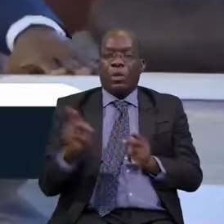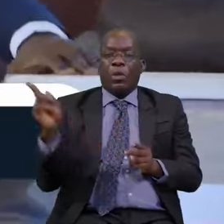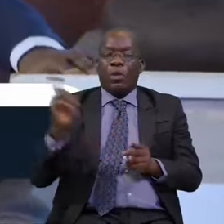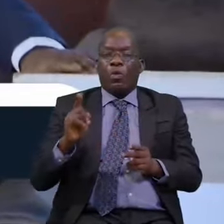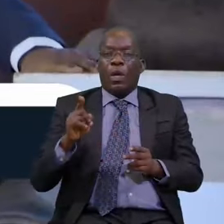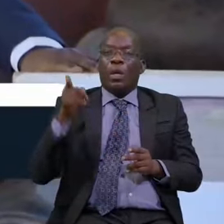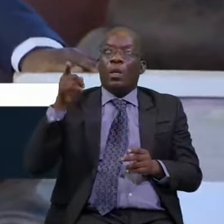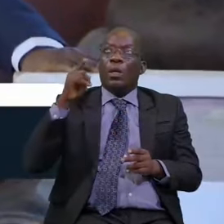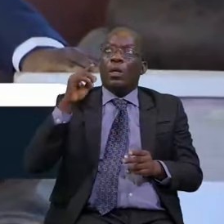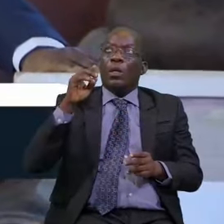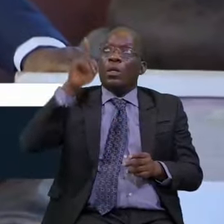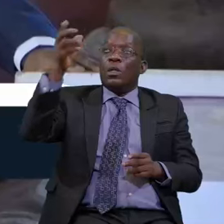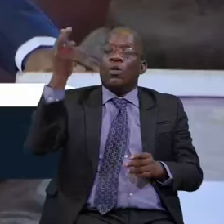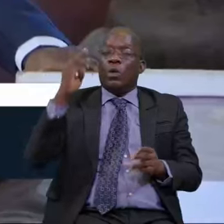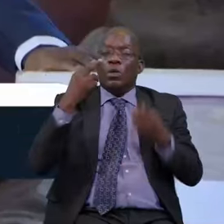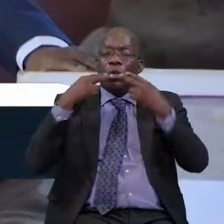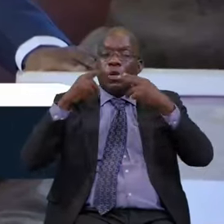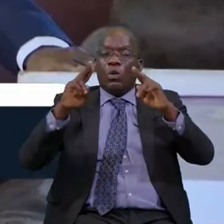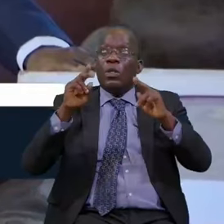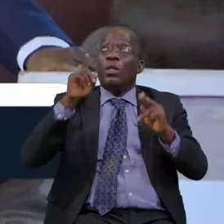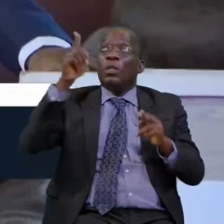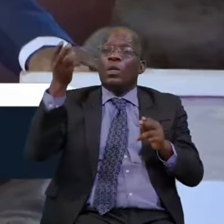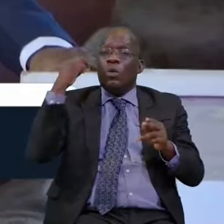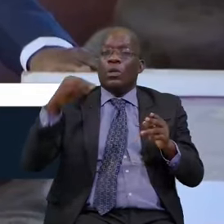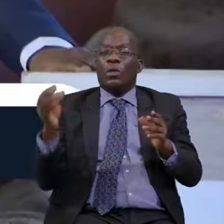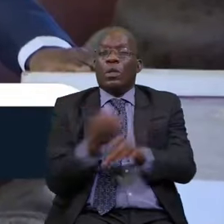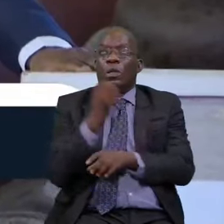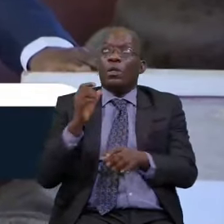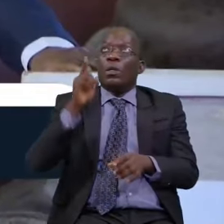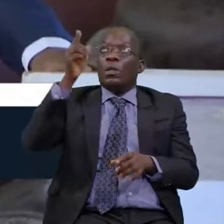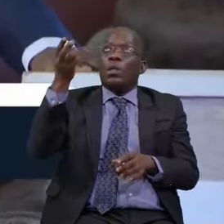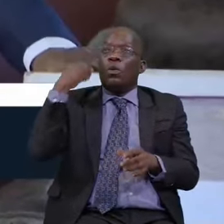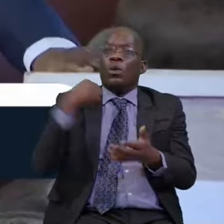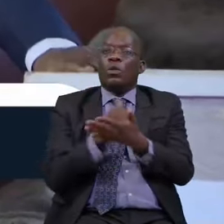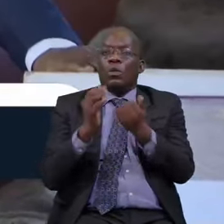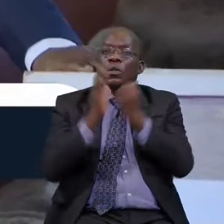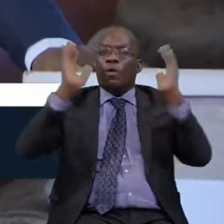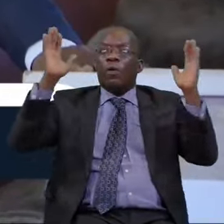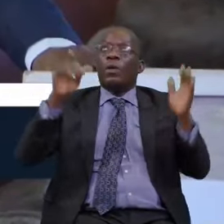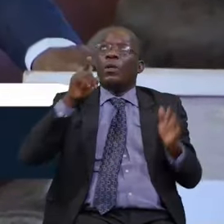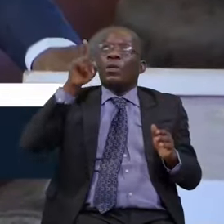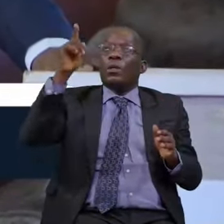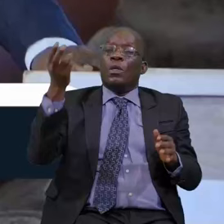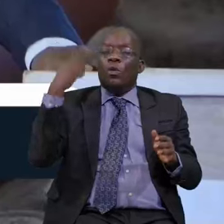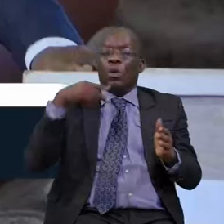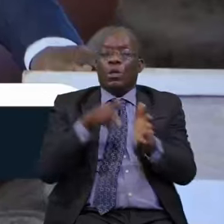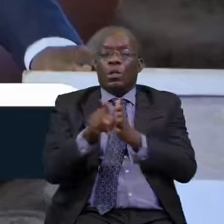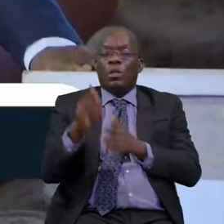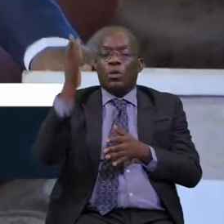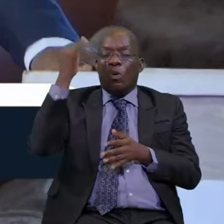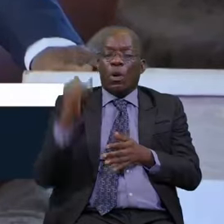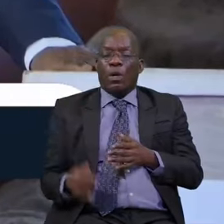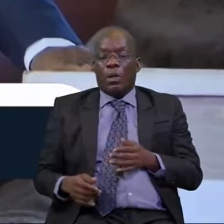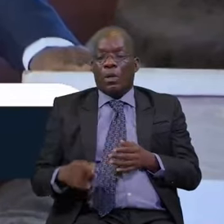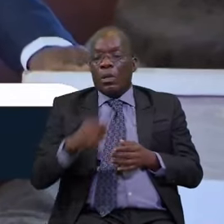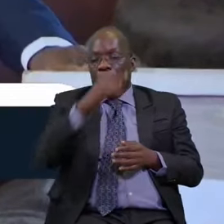voici le chapitre où il était, quoique innocent, il fut arrêté, crucifié, tué.